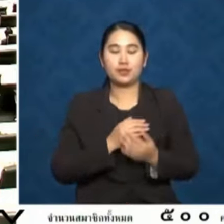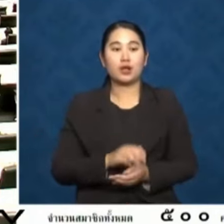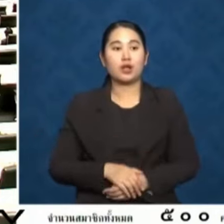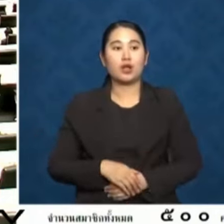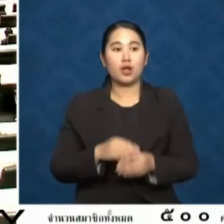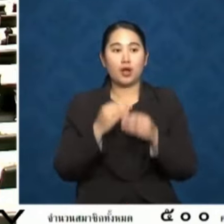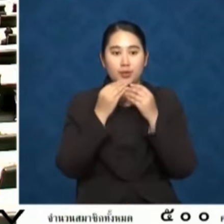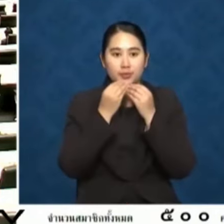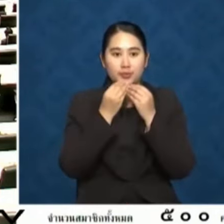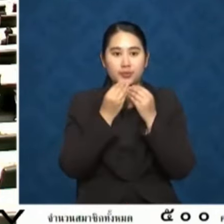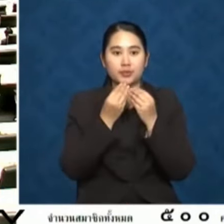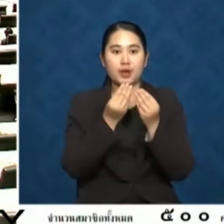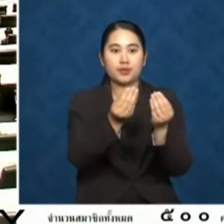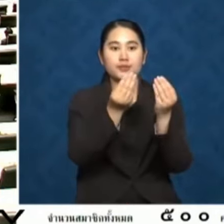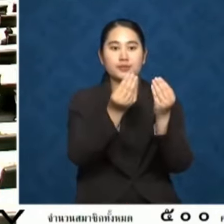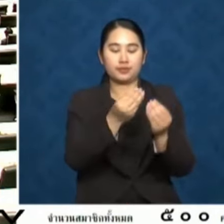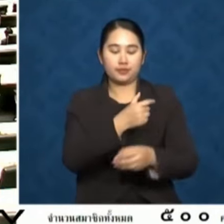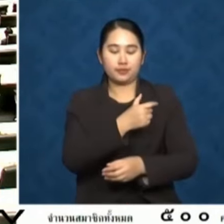องค์ทรงพระเจริญ